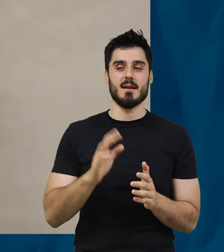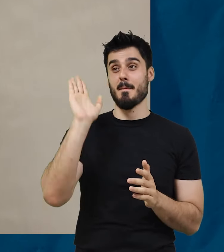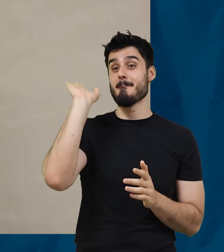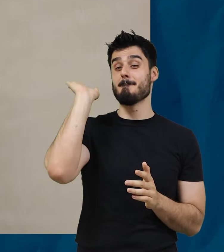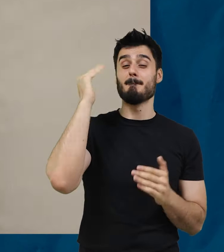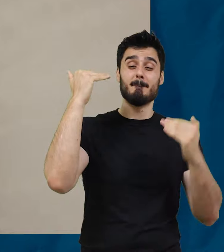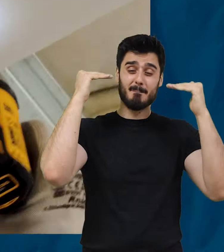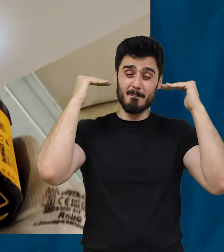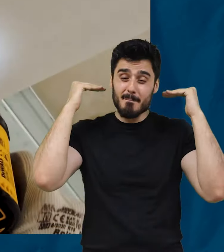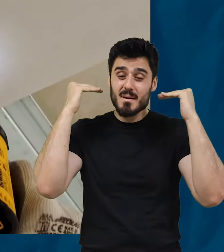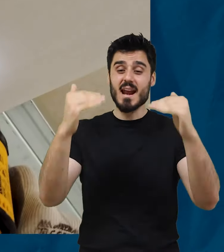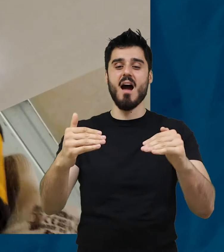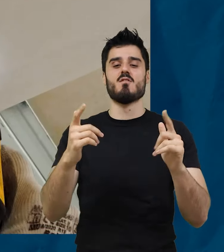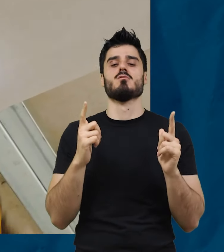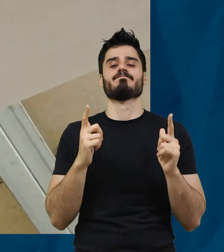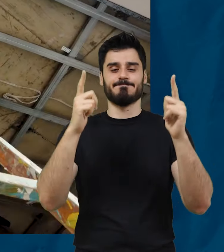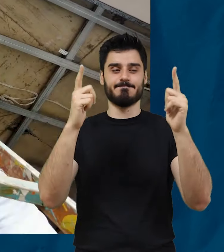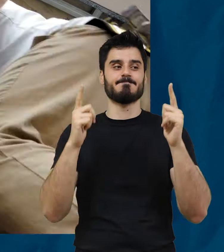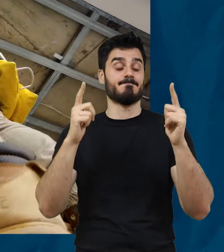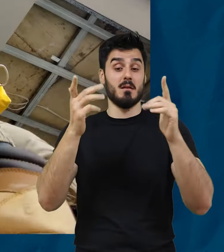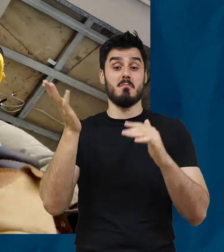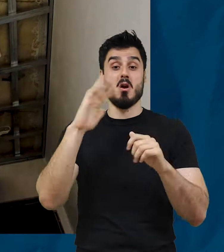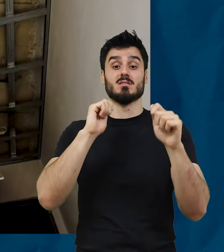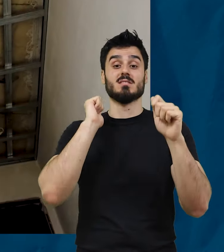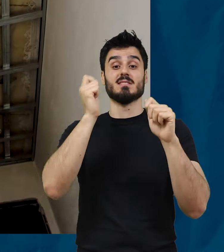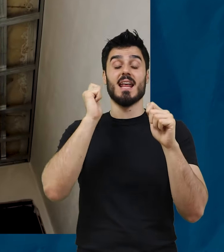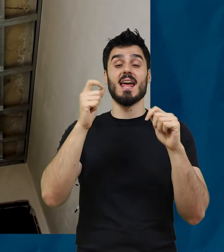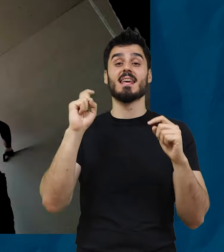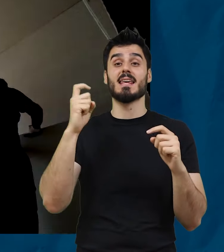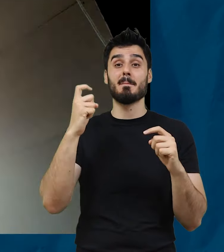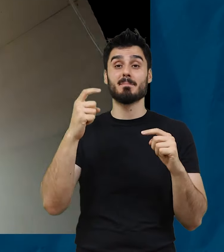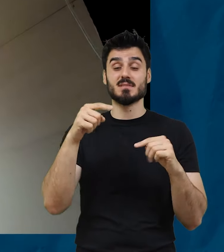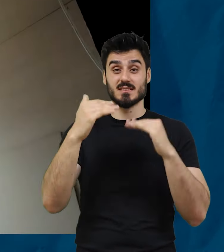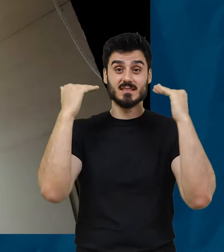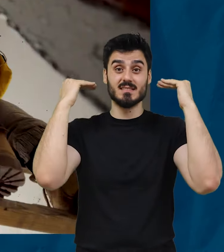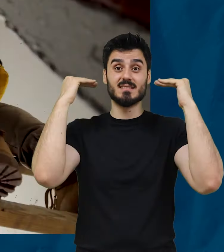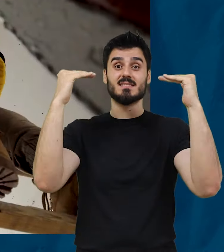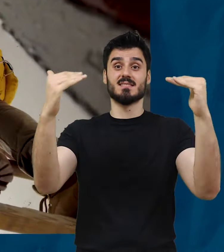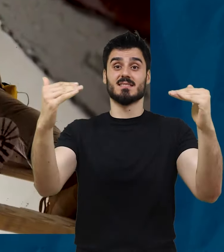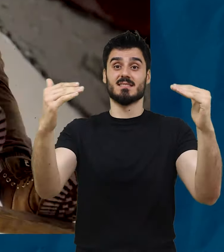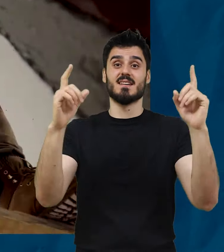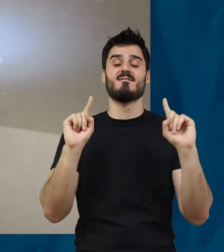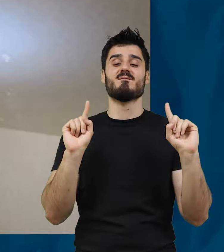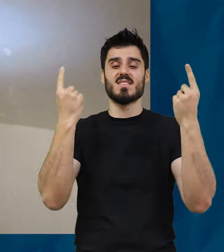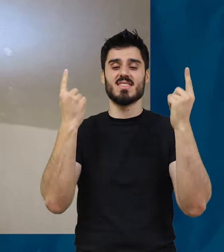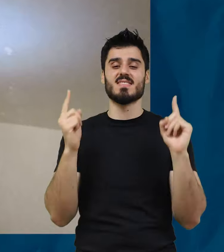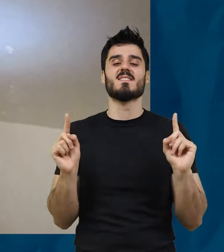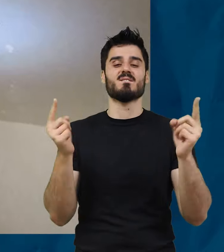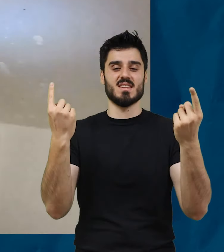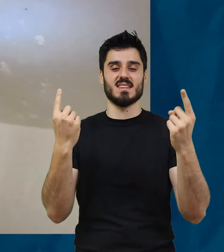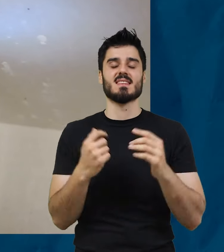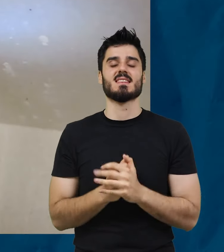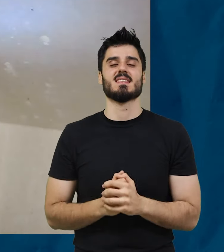тук да излезе. После заковаваме гипсокартонените плоскости с рапидни винтове.